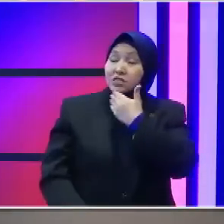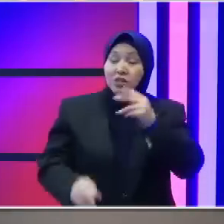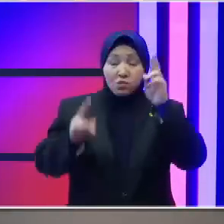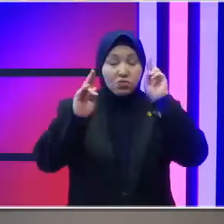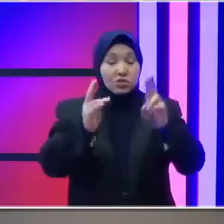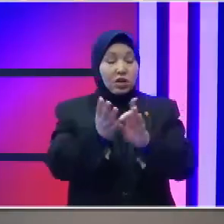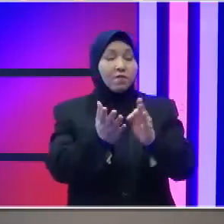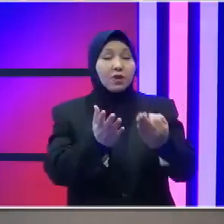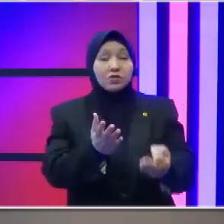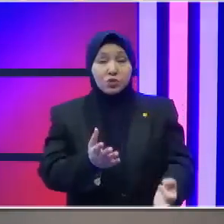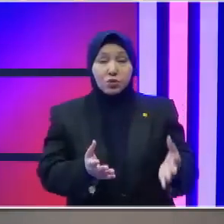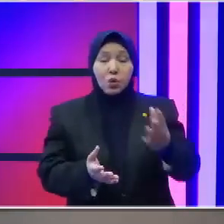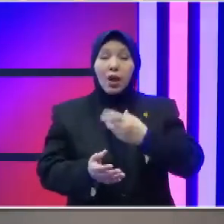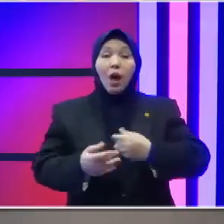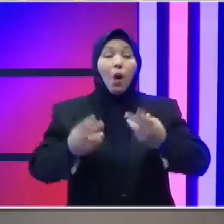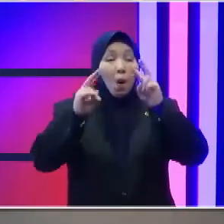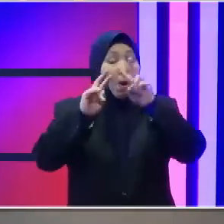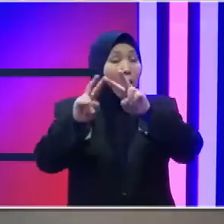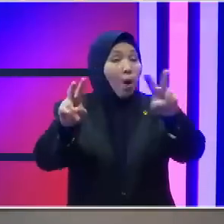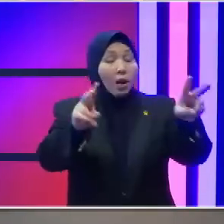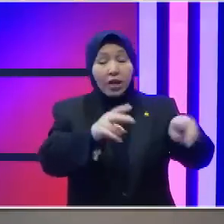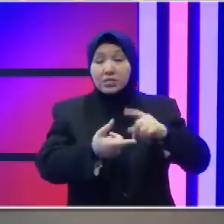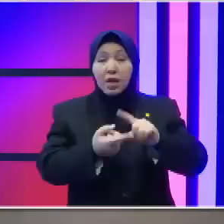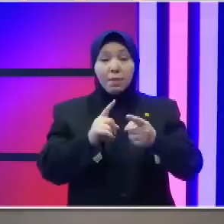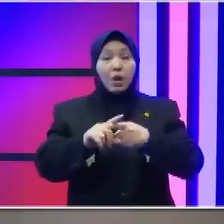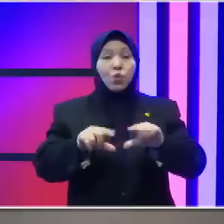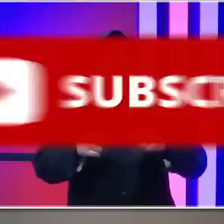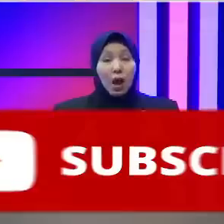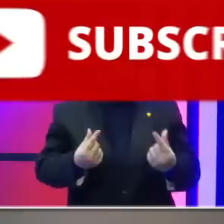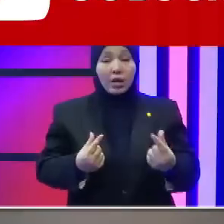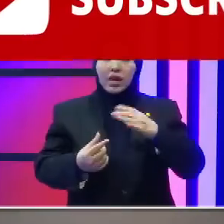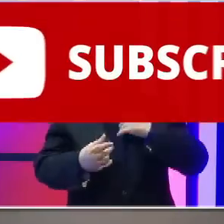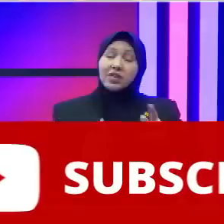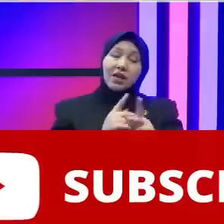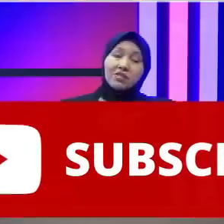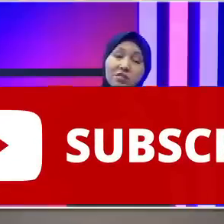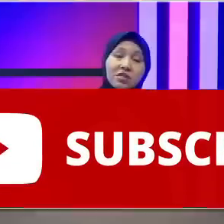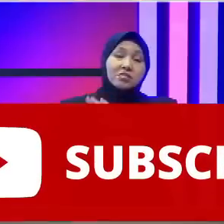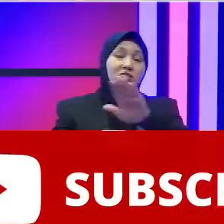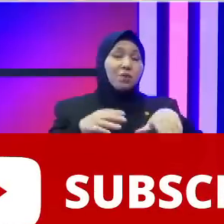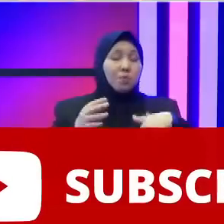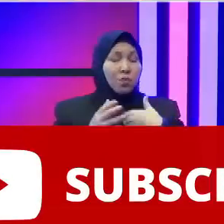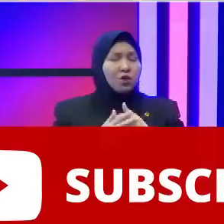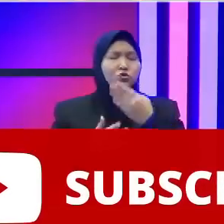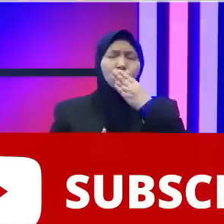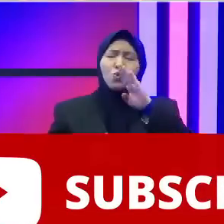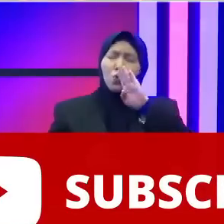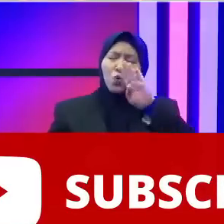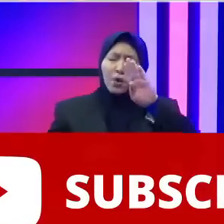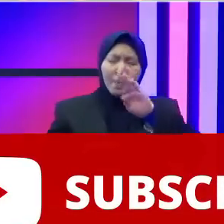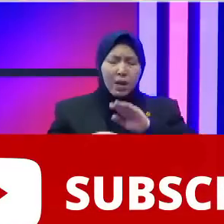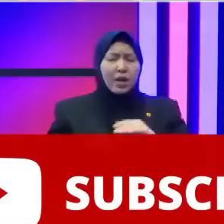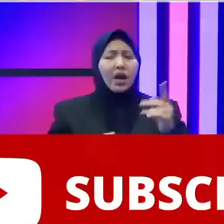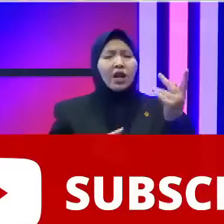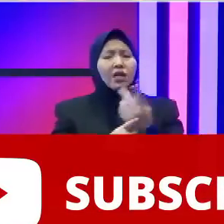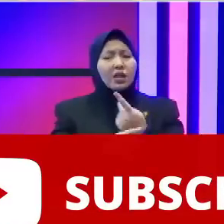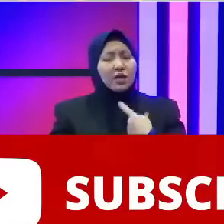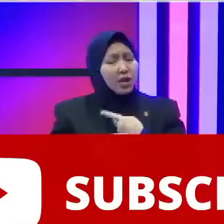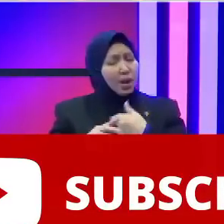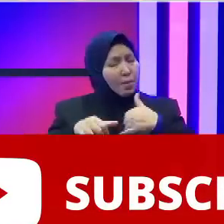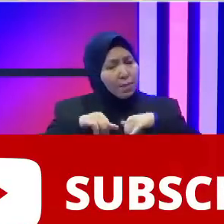Ustaz Datuk Fazrul, penonton-penonton, sahabat-sahabat Al-Quran yang saya kasihi sekalian. Alhamdulillah, syukur pada kali ini kita dapat meneruskan